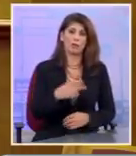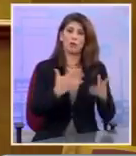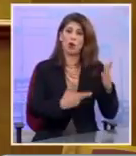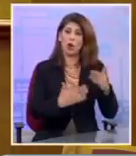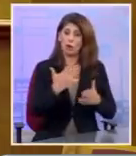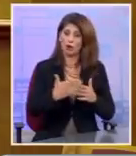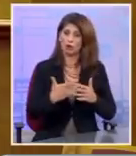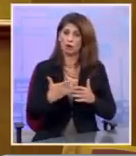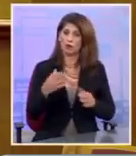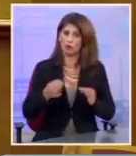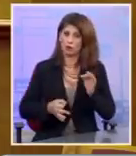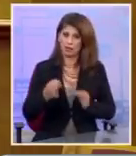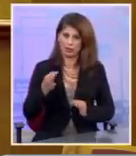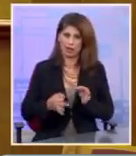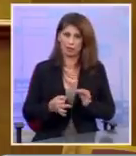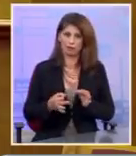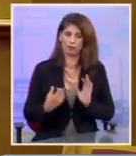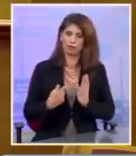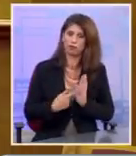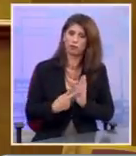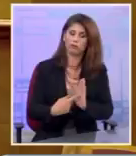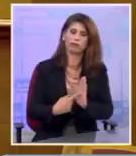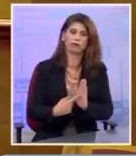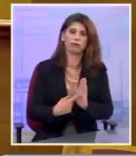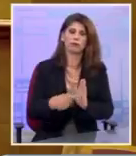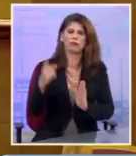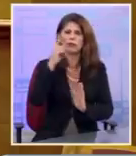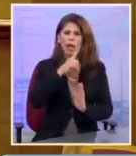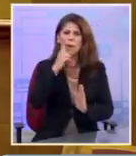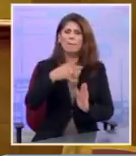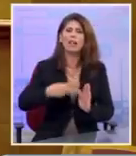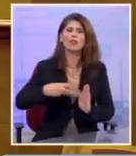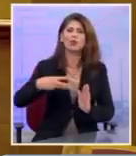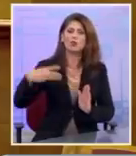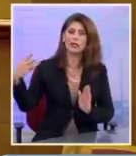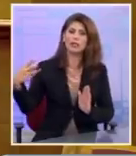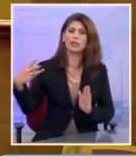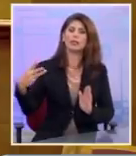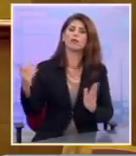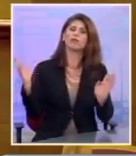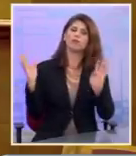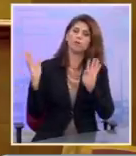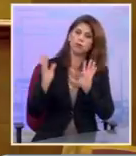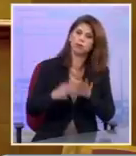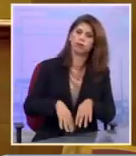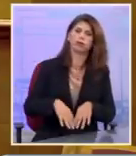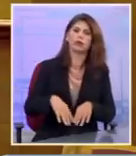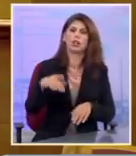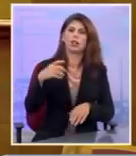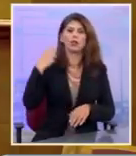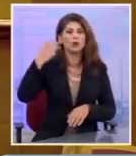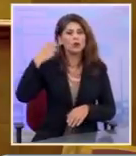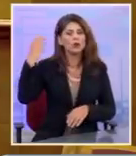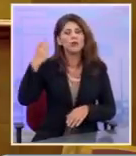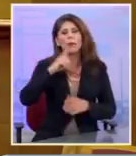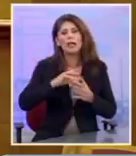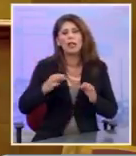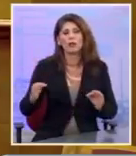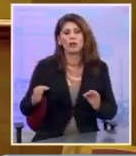προϋπολογισμός που συζητούμε αποκαλύπτει την απάτη του ΣΥΡΙΖΑ και γκρεμίζει τους μύθους της